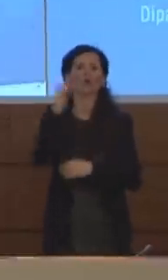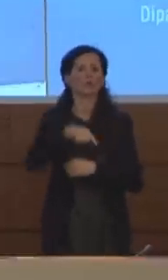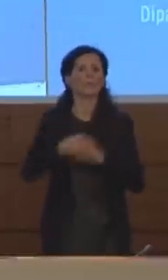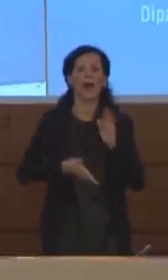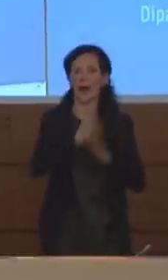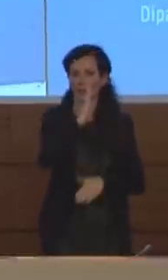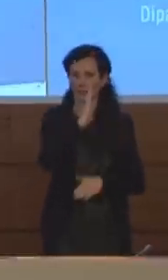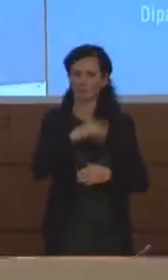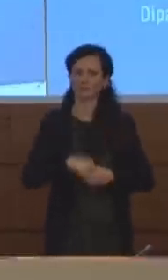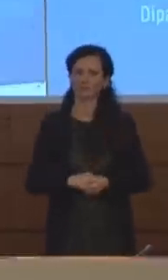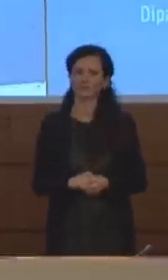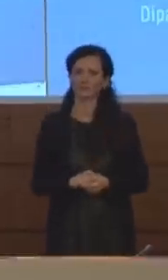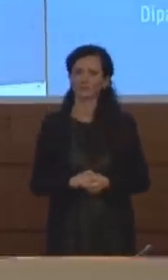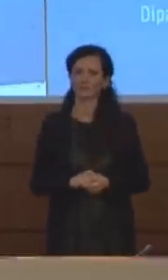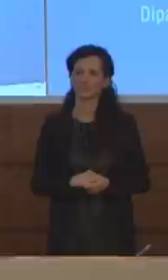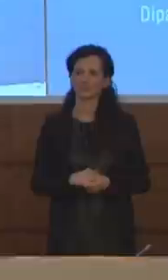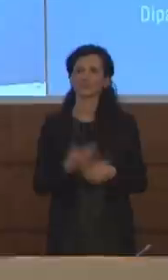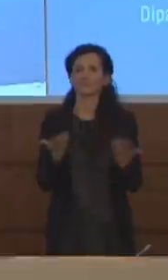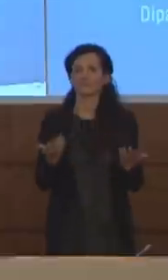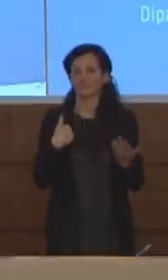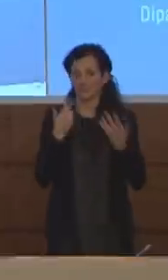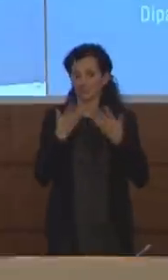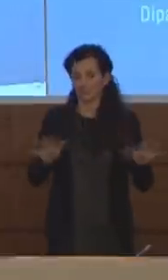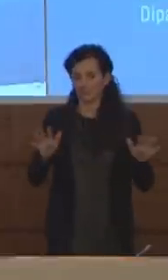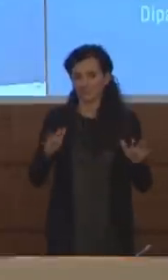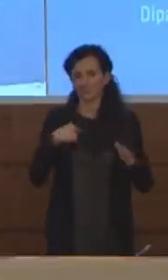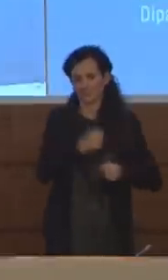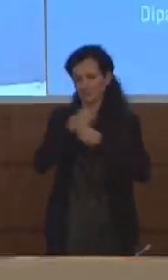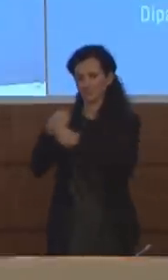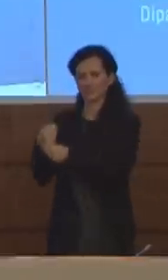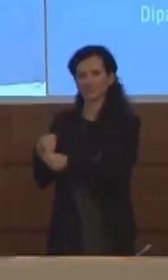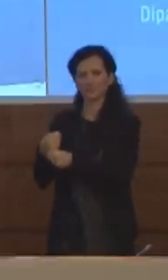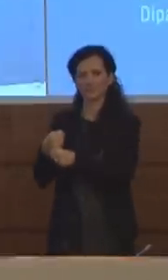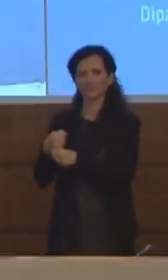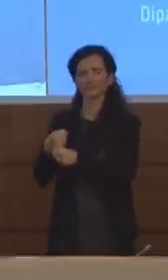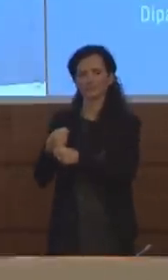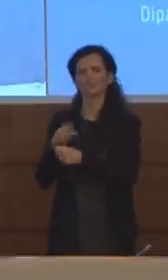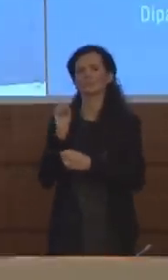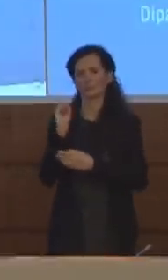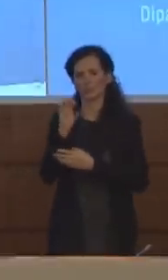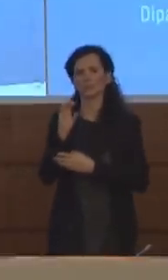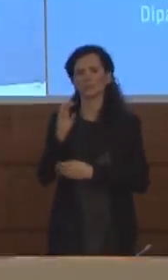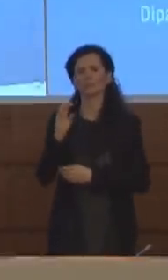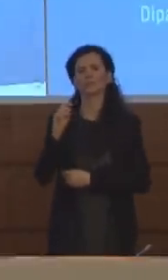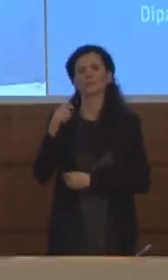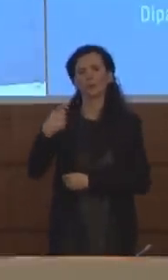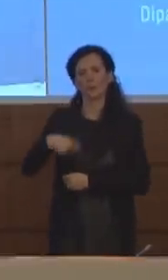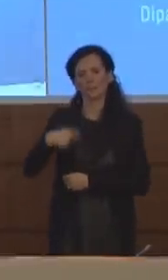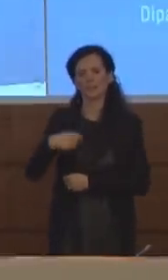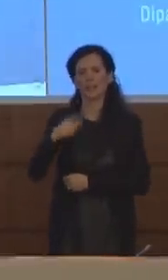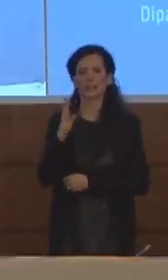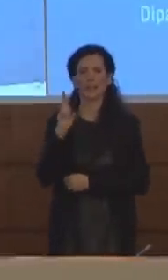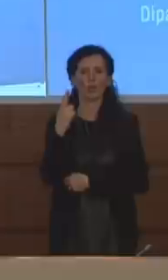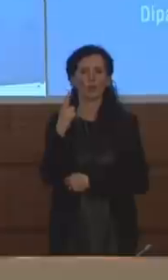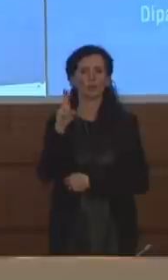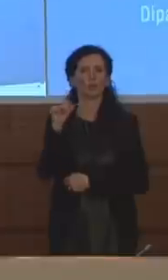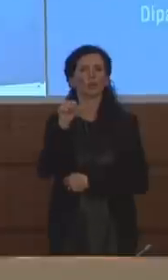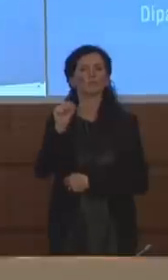domani io mi fermo qui volevo dare la parola do la parola al presidente brusaferro